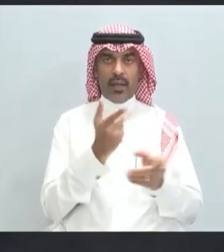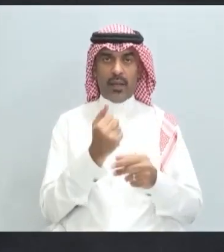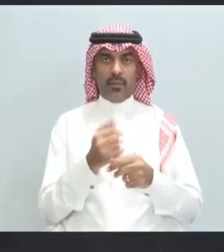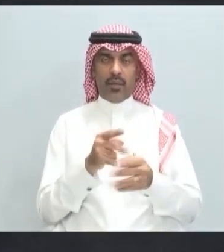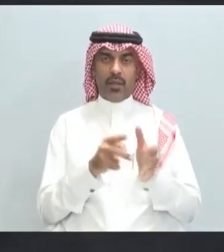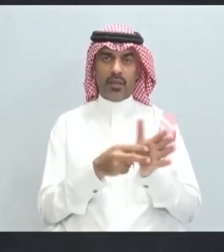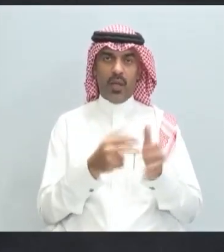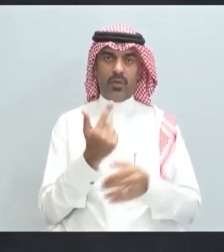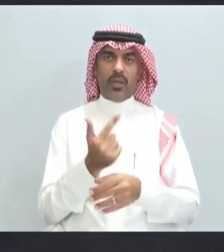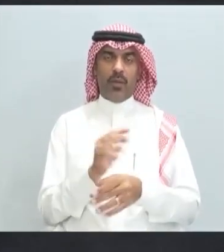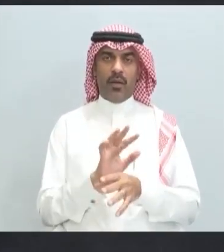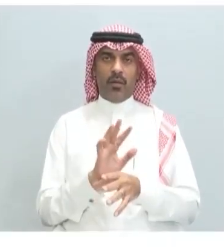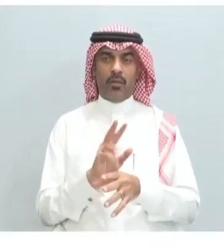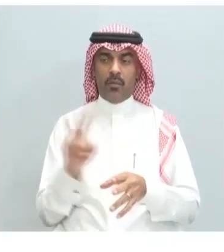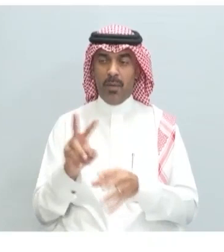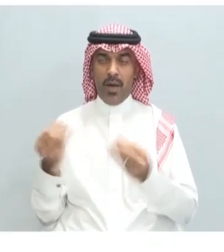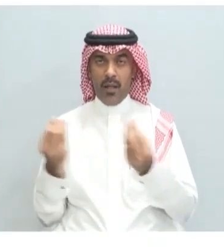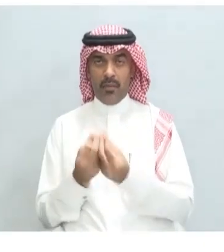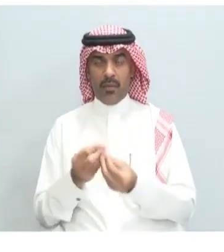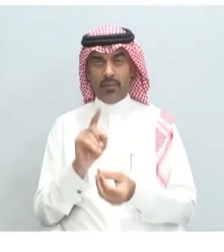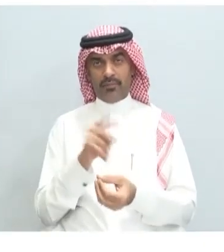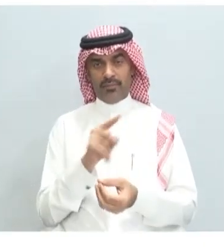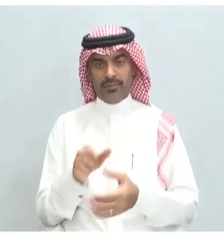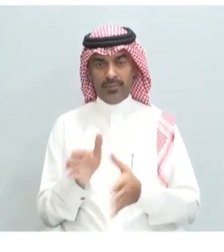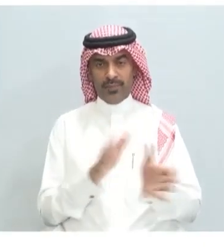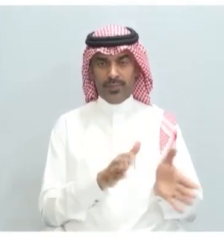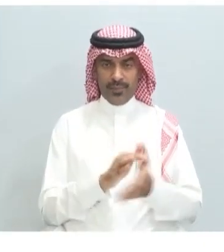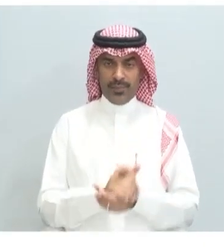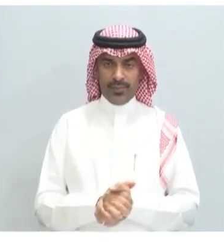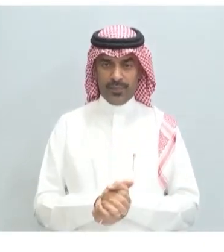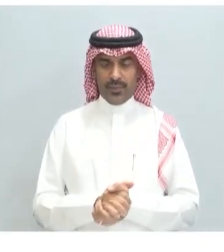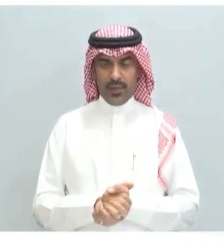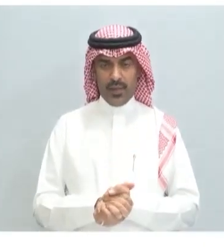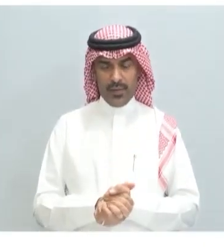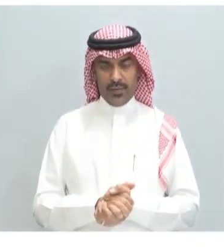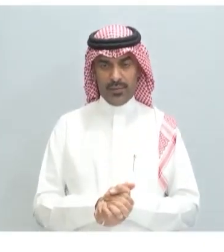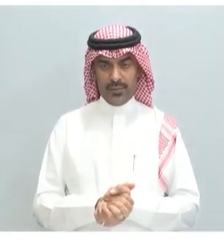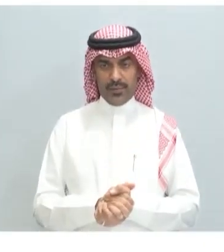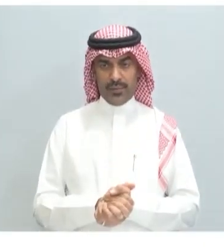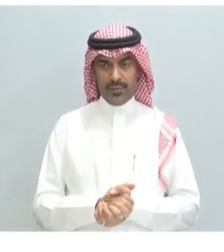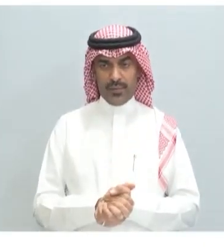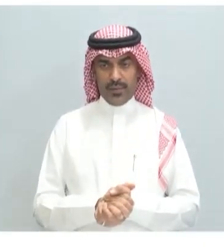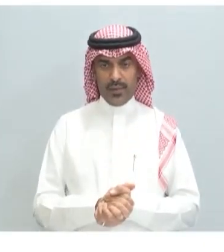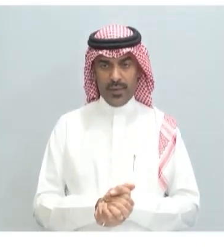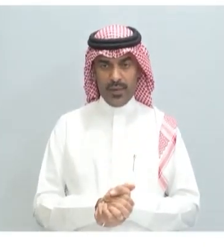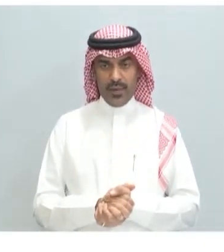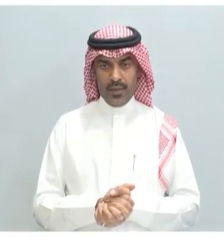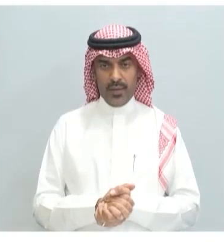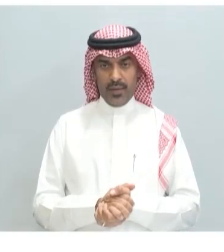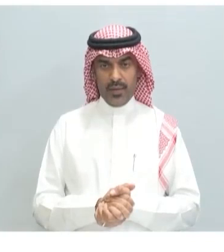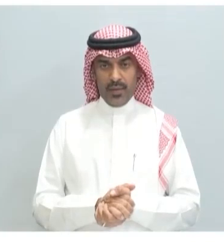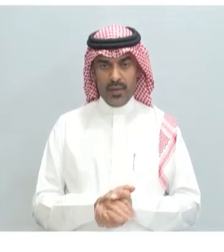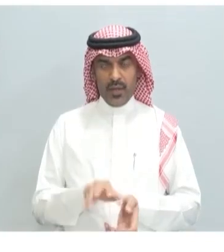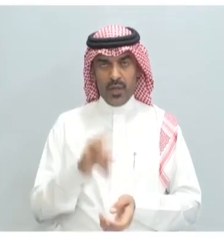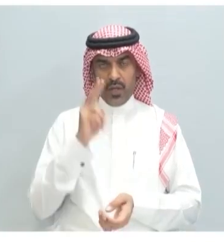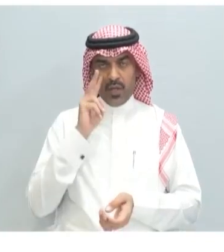البعض خلونا نشوف كيف نحسب احتمال الحوادث المتنافيه مثل ما شفنا كيف نحسب احتمال الحوادث المستقله بشوف